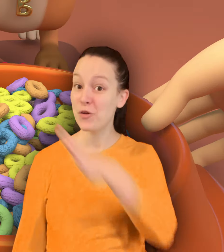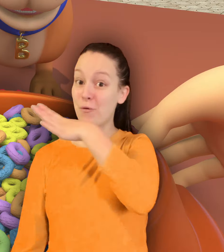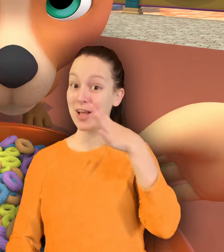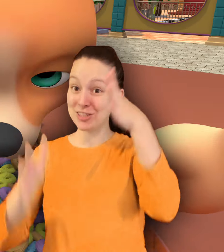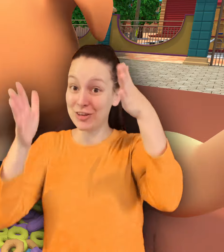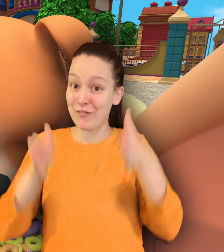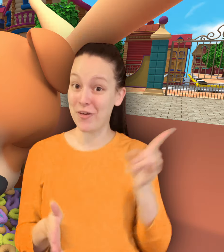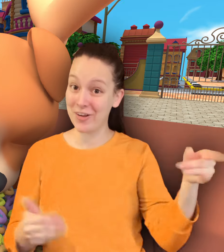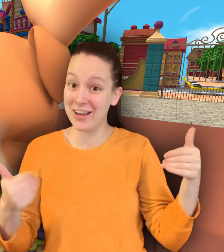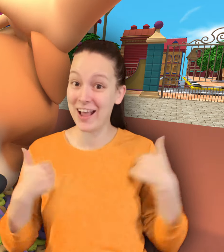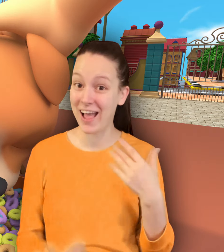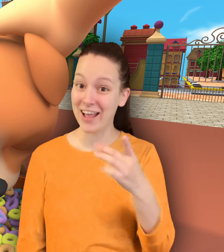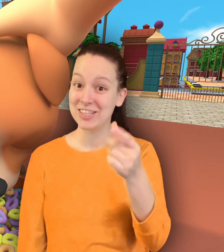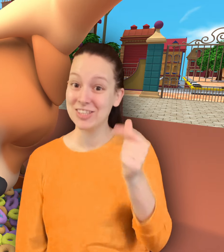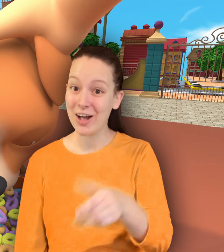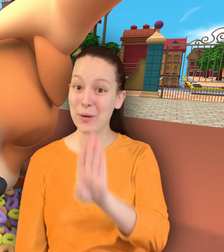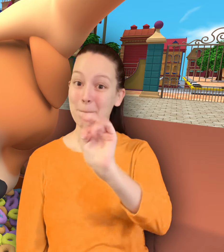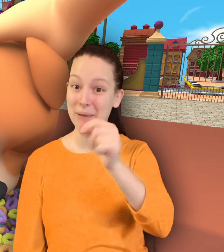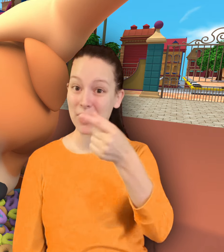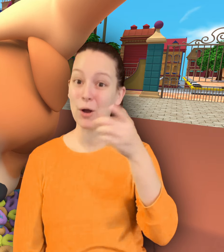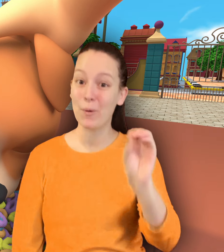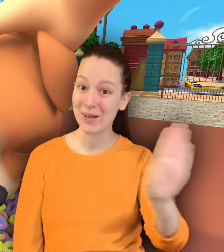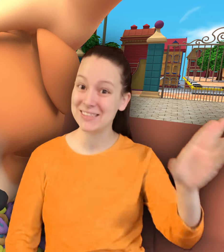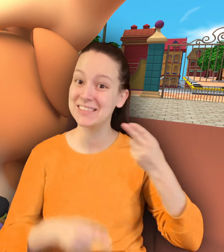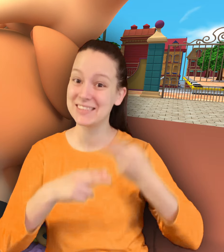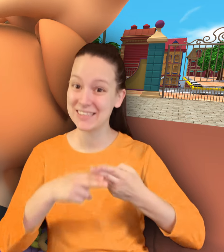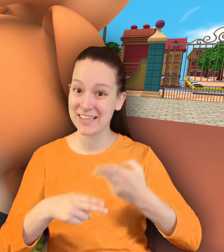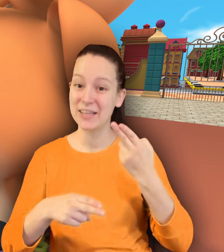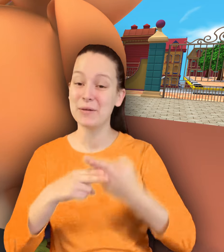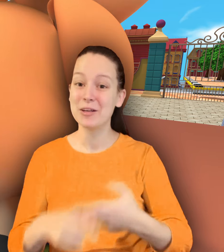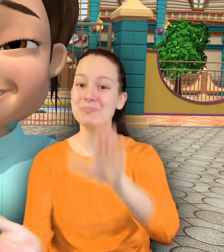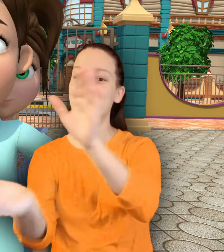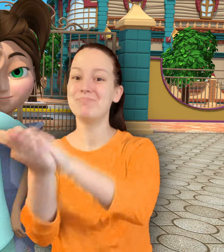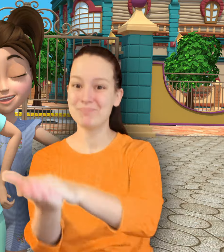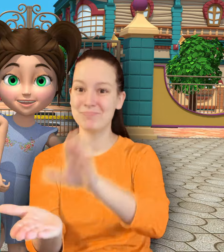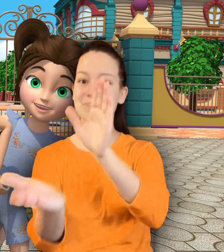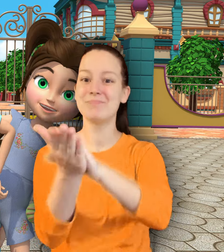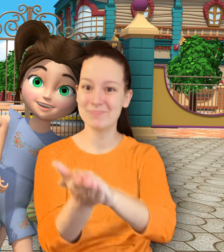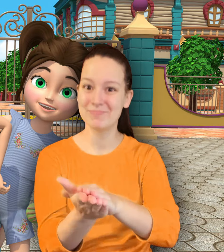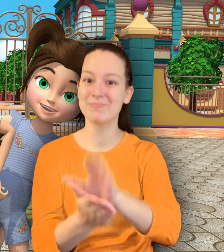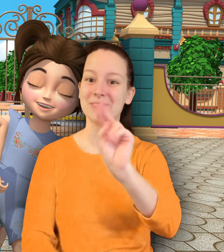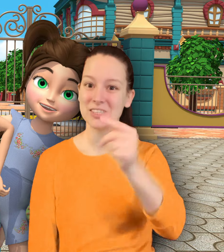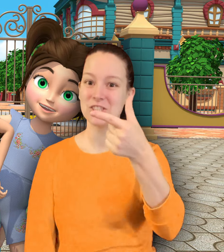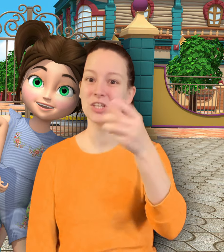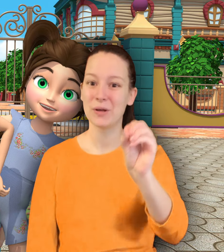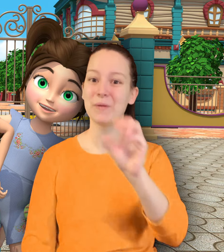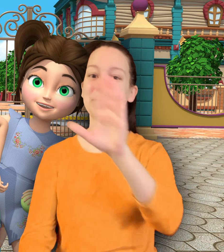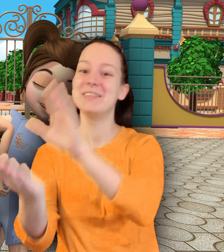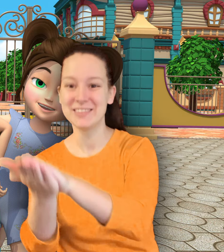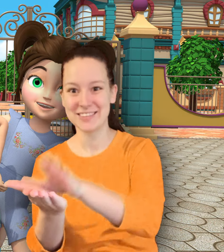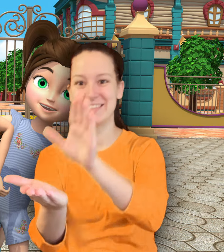ビンゴノブのわんこの名前はビンゴ